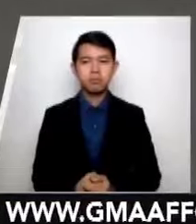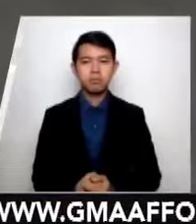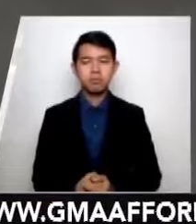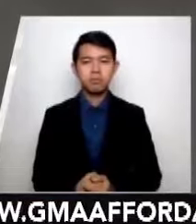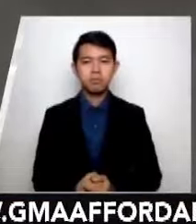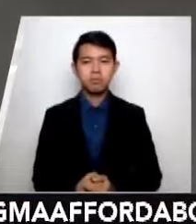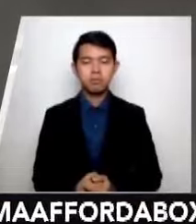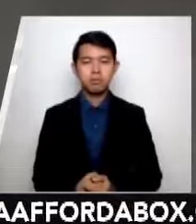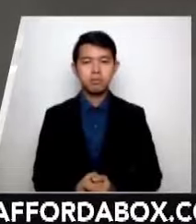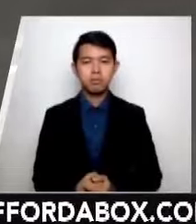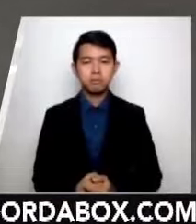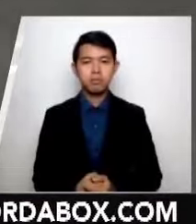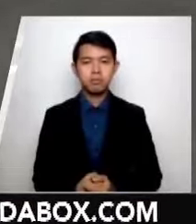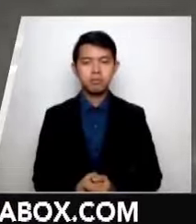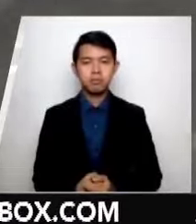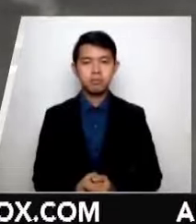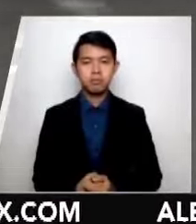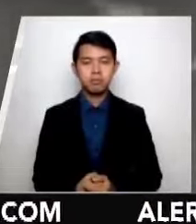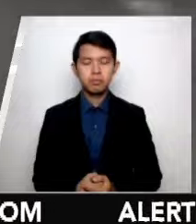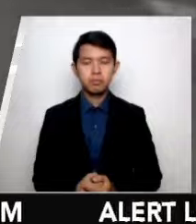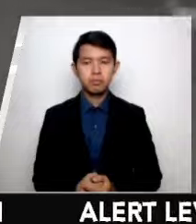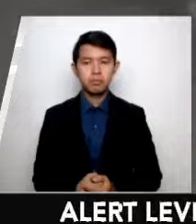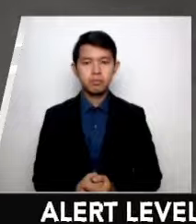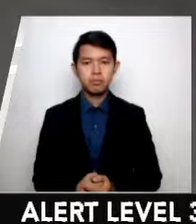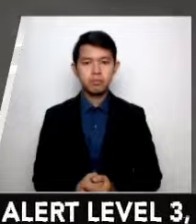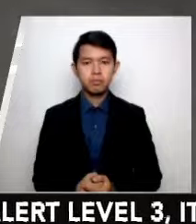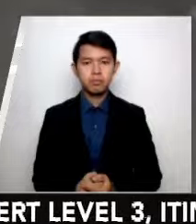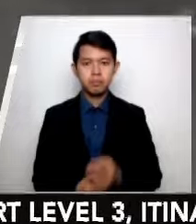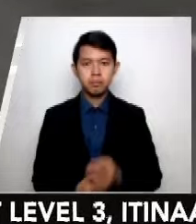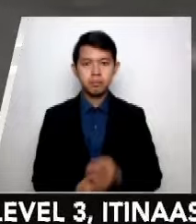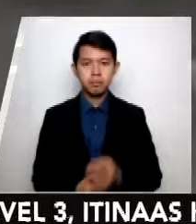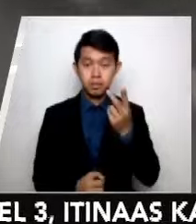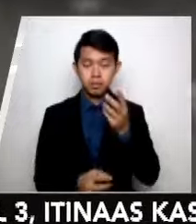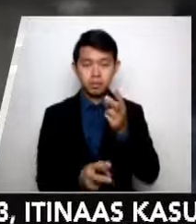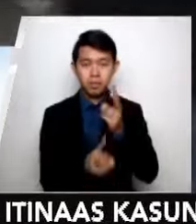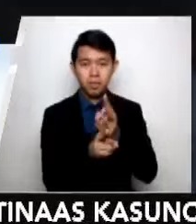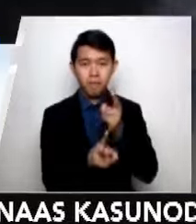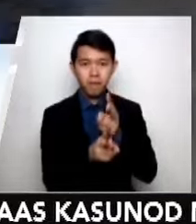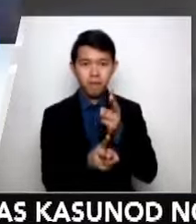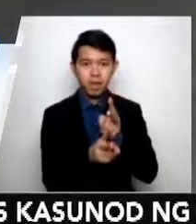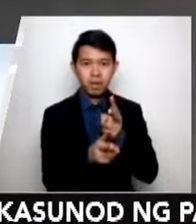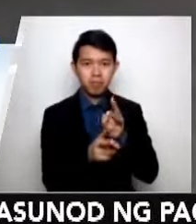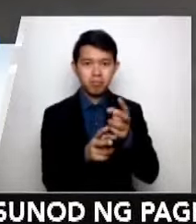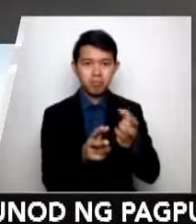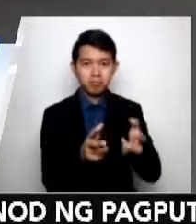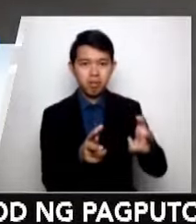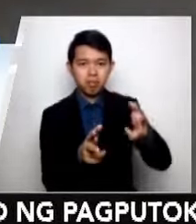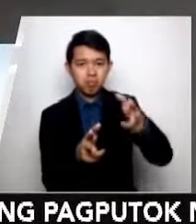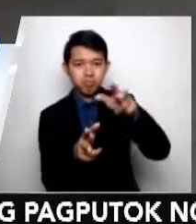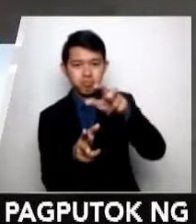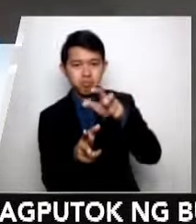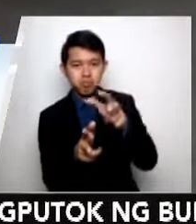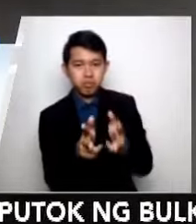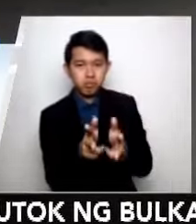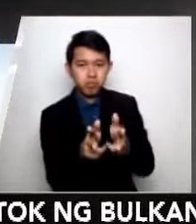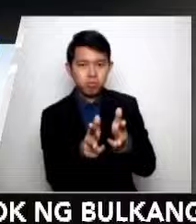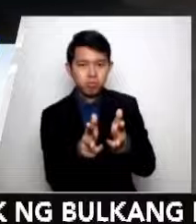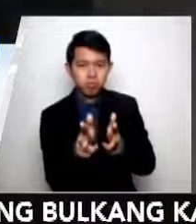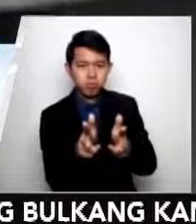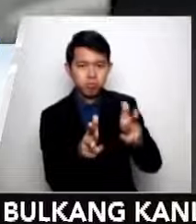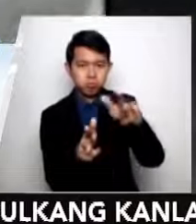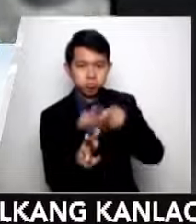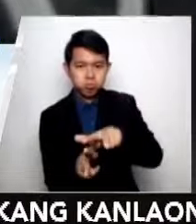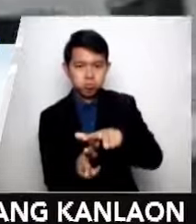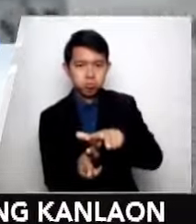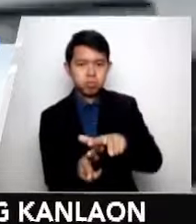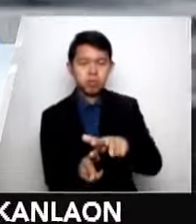na, close traffic tayo dito. Nadaganan ng wing van ng isang SUV sa Diadi, Nueva Vizcaya. Ayon sa pulisya, nawala ng preno ang